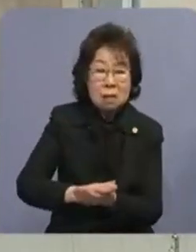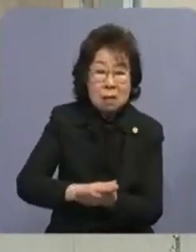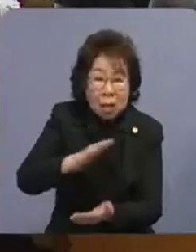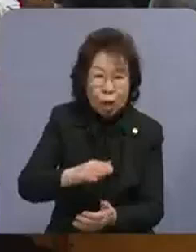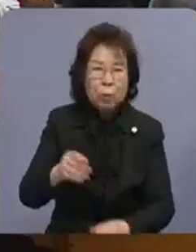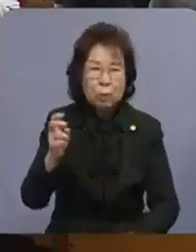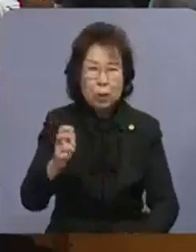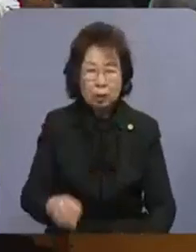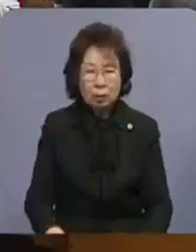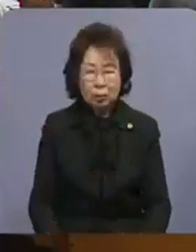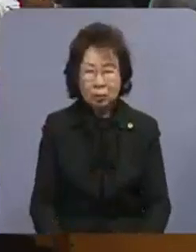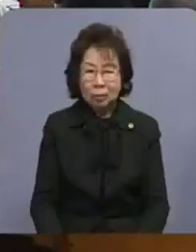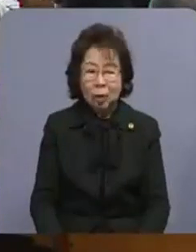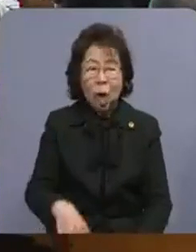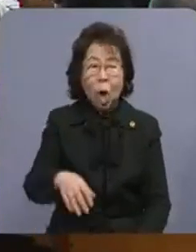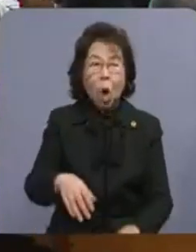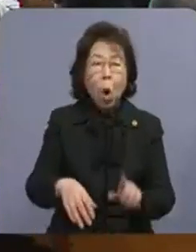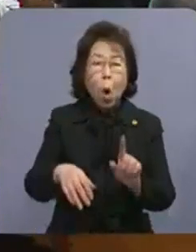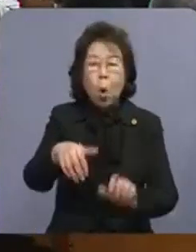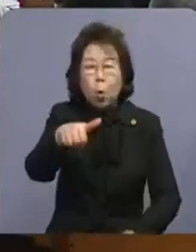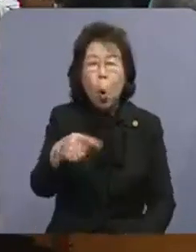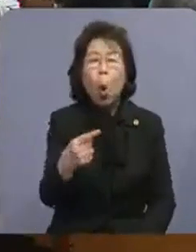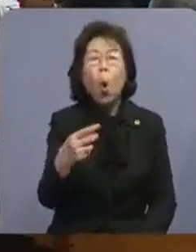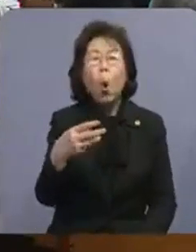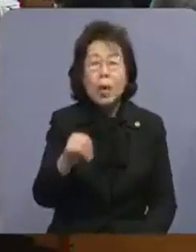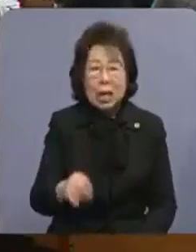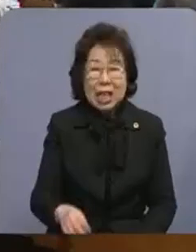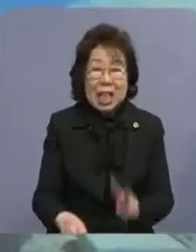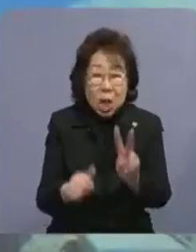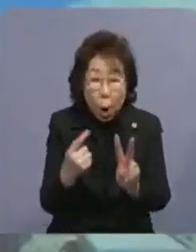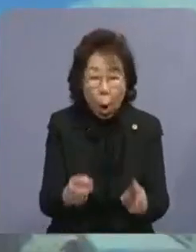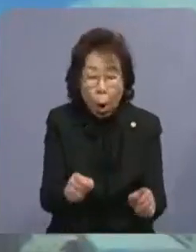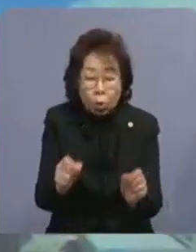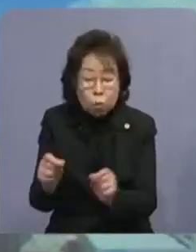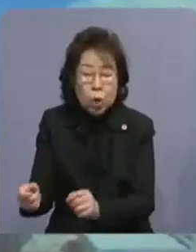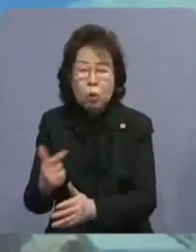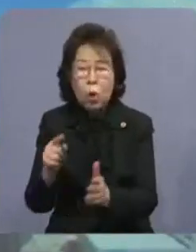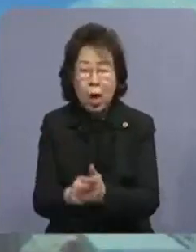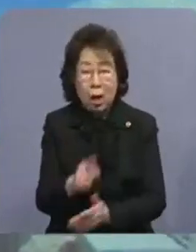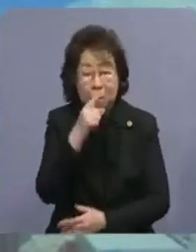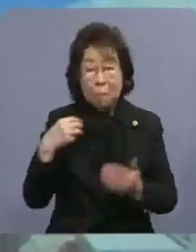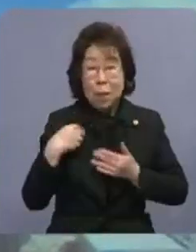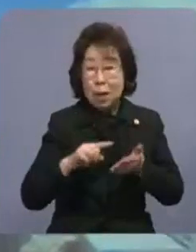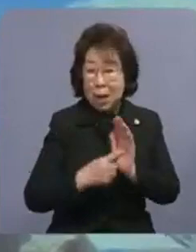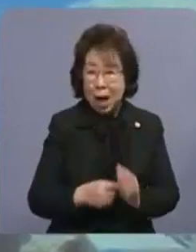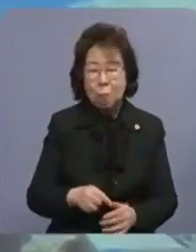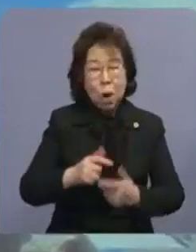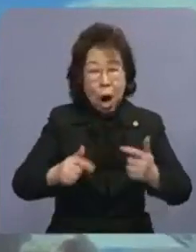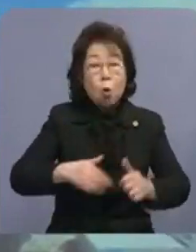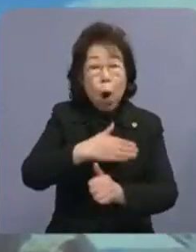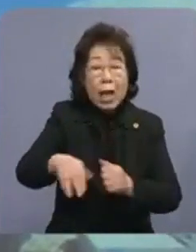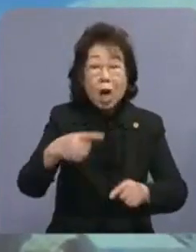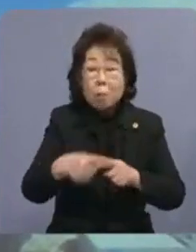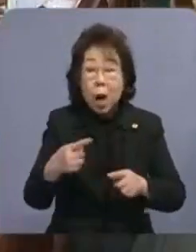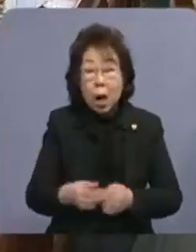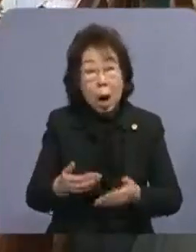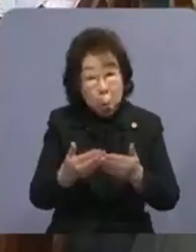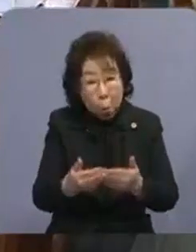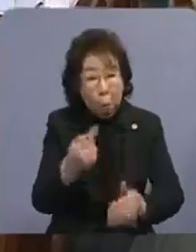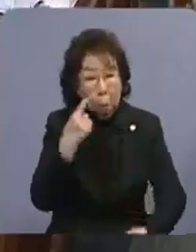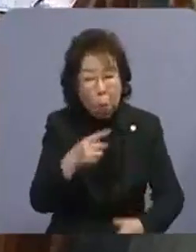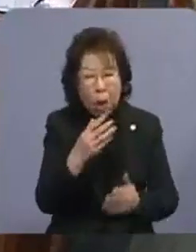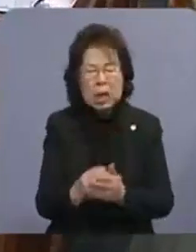양상입니다 특히 고리 2호기 수명 연장을 위해 한수원이 공개한 방사선 환경 영향 평가를 두고